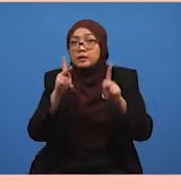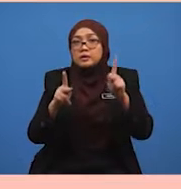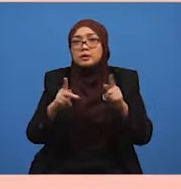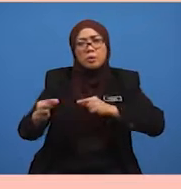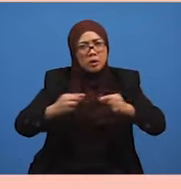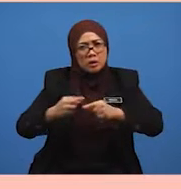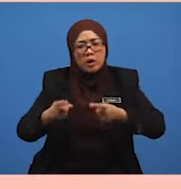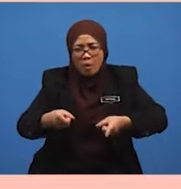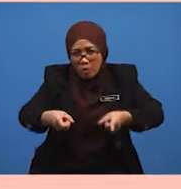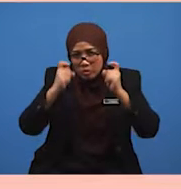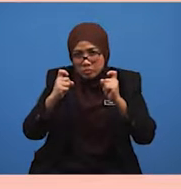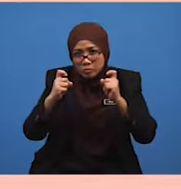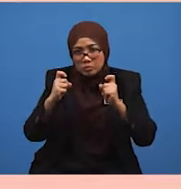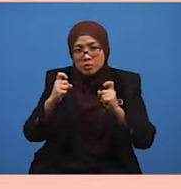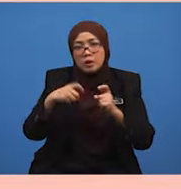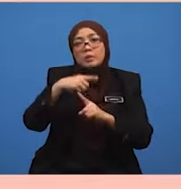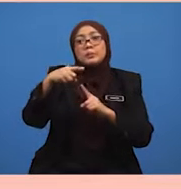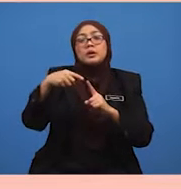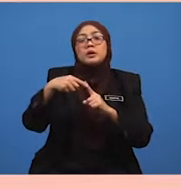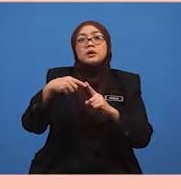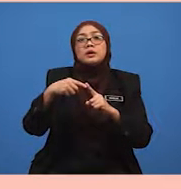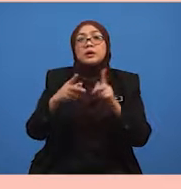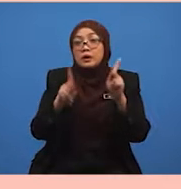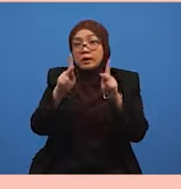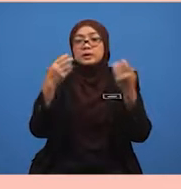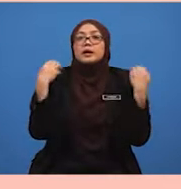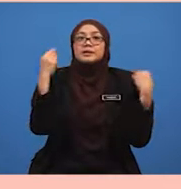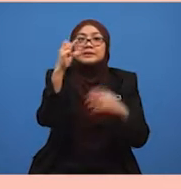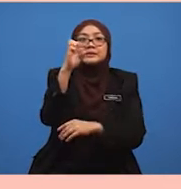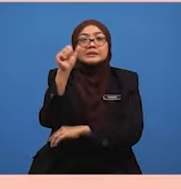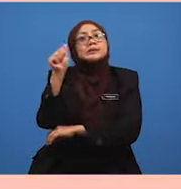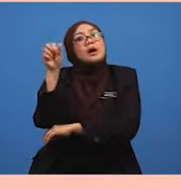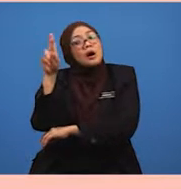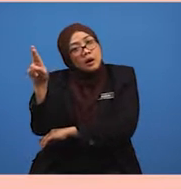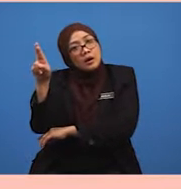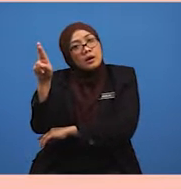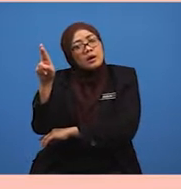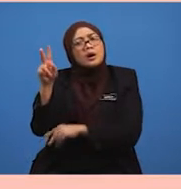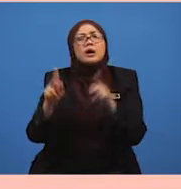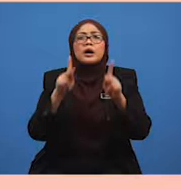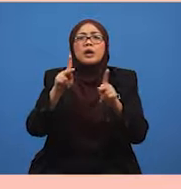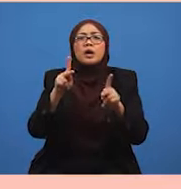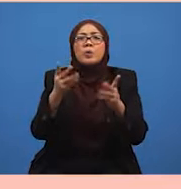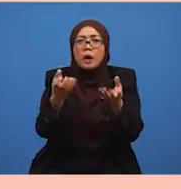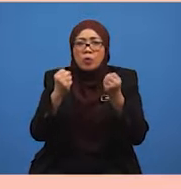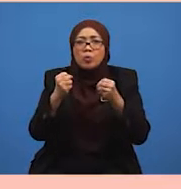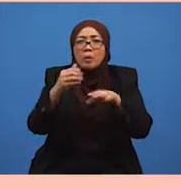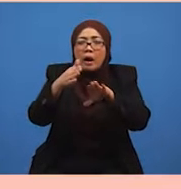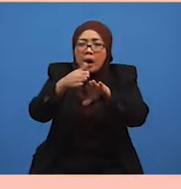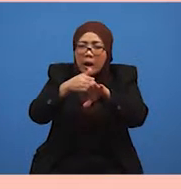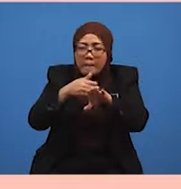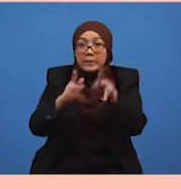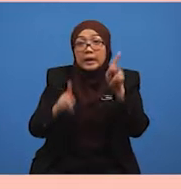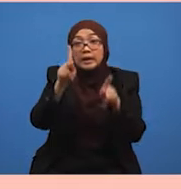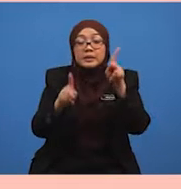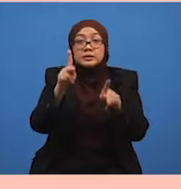gear. Apakah yang akan jadi jika kita hendak memperlahankan kereta tersebut? Ya,